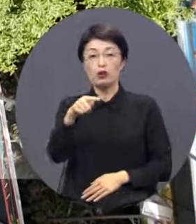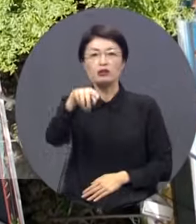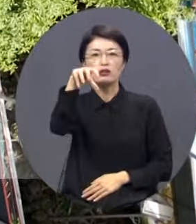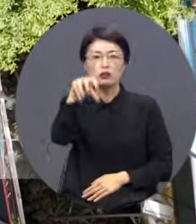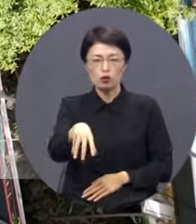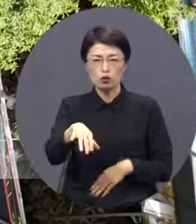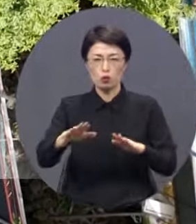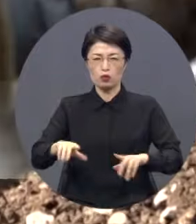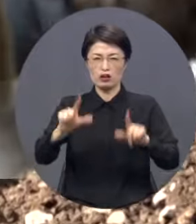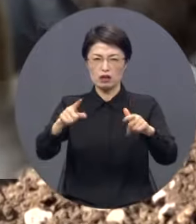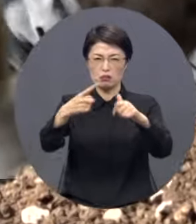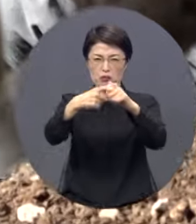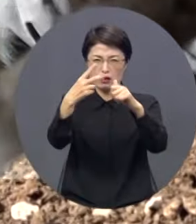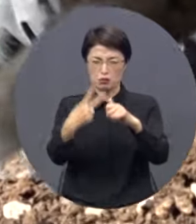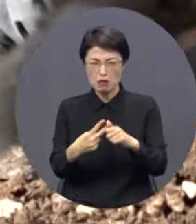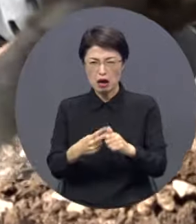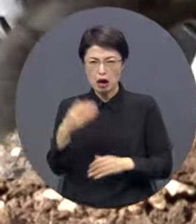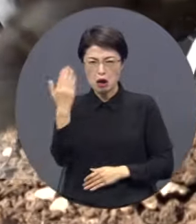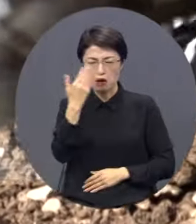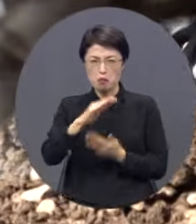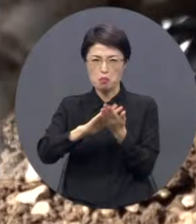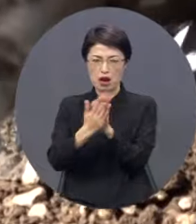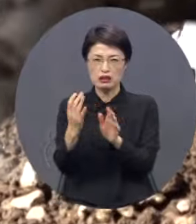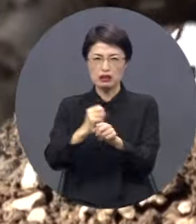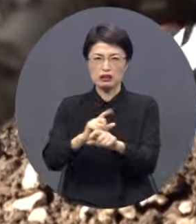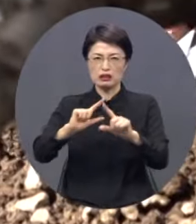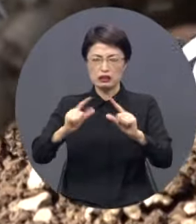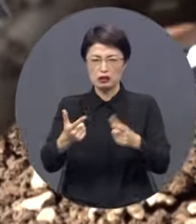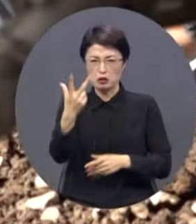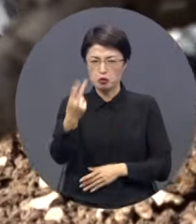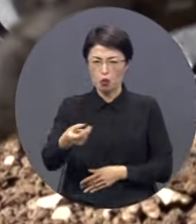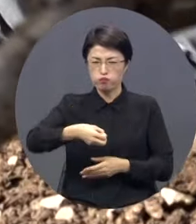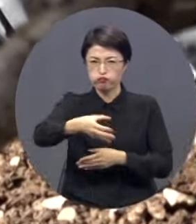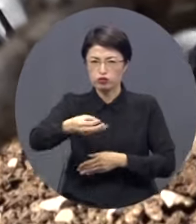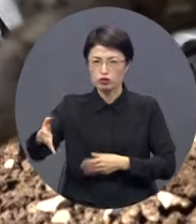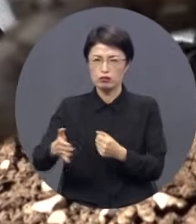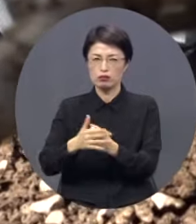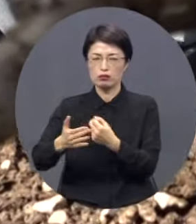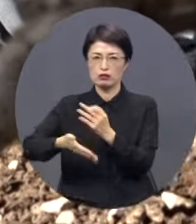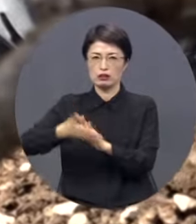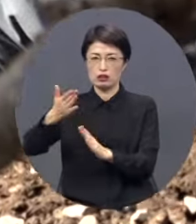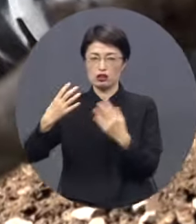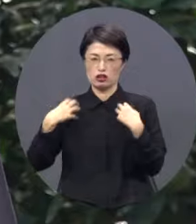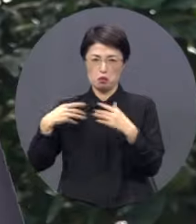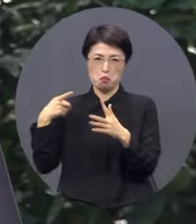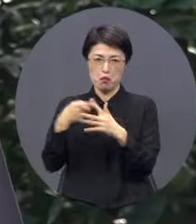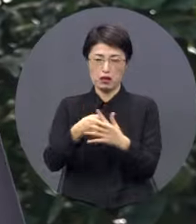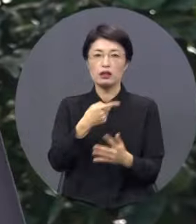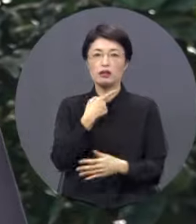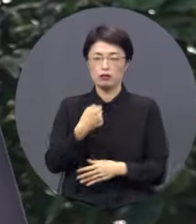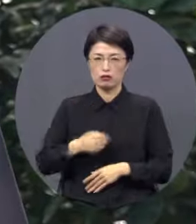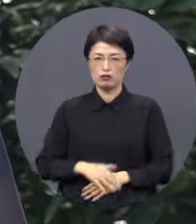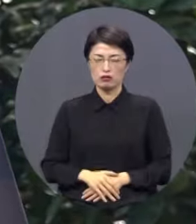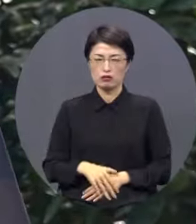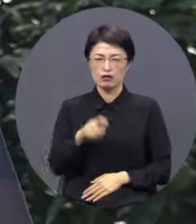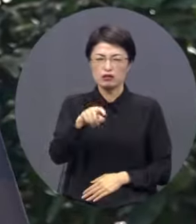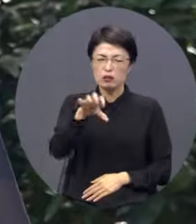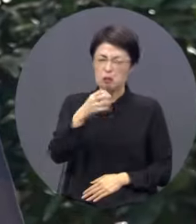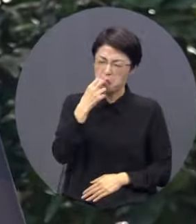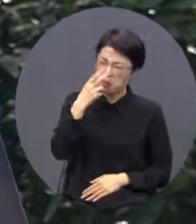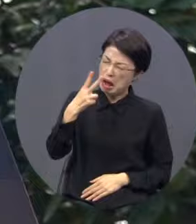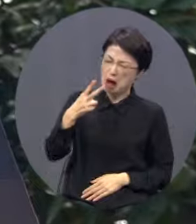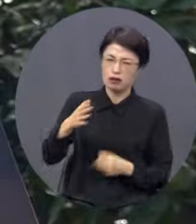차례 정화 처리를 덜한 분뇨를 뿌려 서귀포시에 적발되기도 했습니다. 여기서 나오는 그 악취 때문에